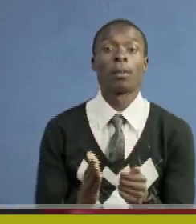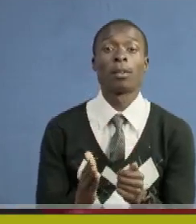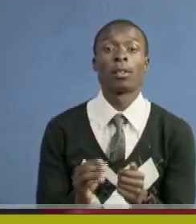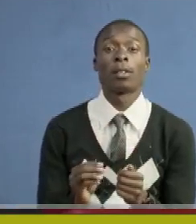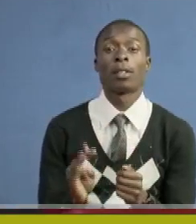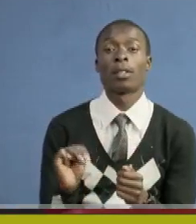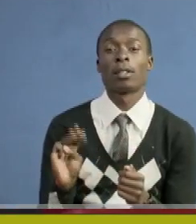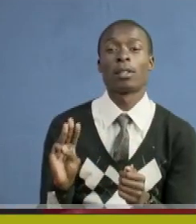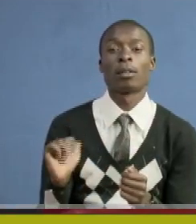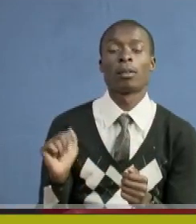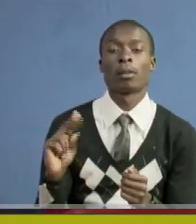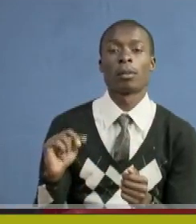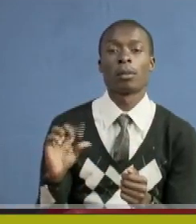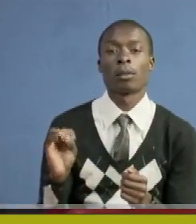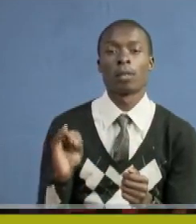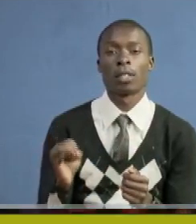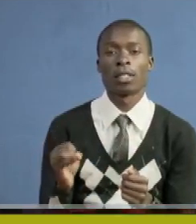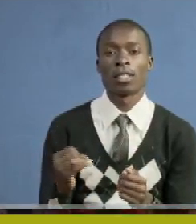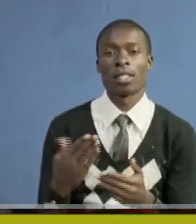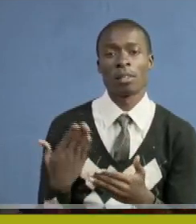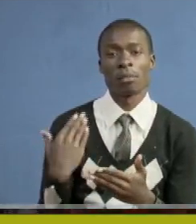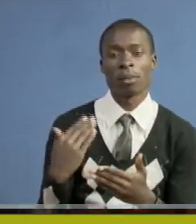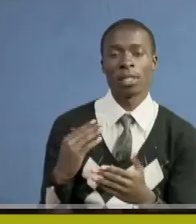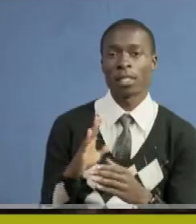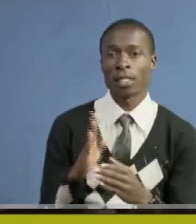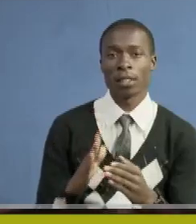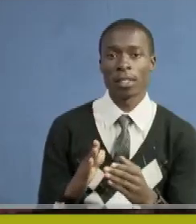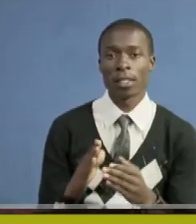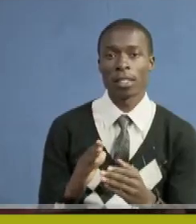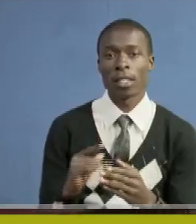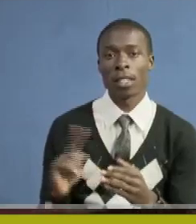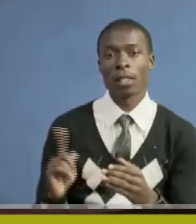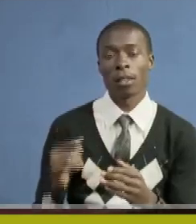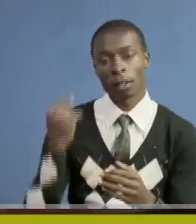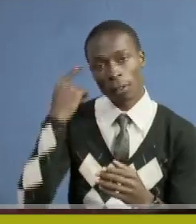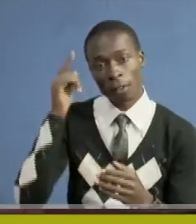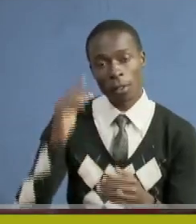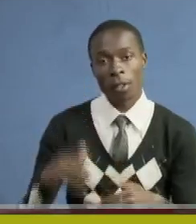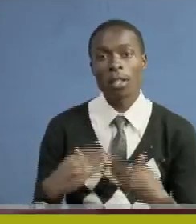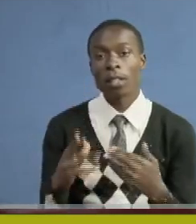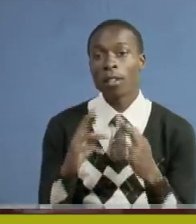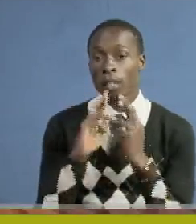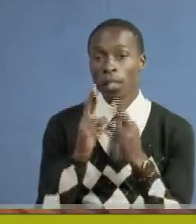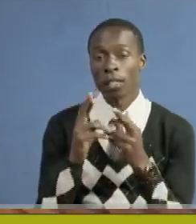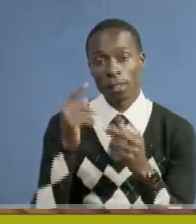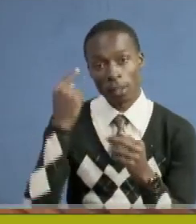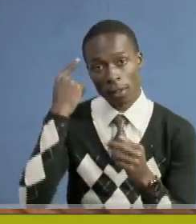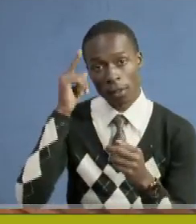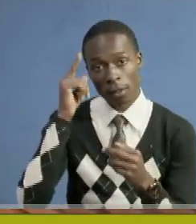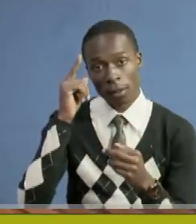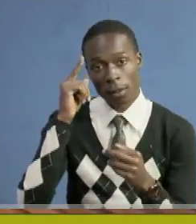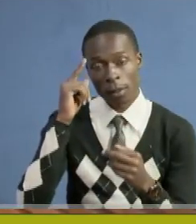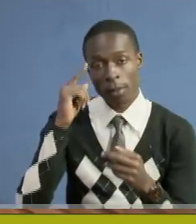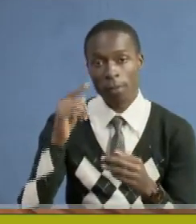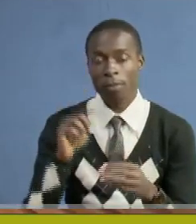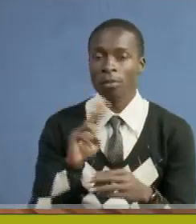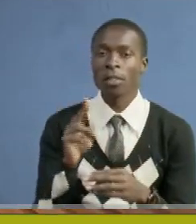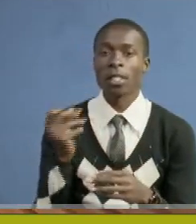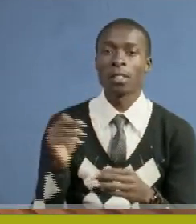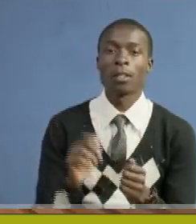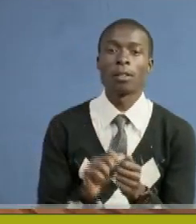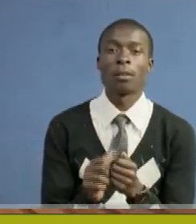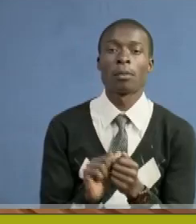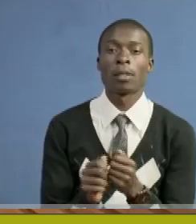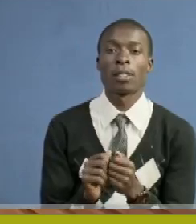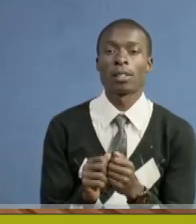Kiunjuri hakusalia nyuma katika kusafisha jina lake na wizara yake kwa kutoa sababu za uagizaji huo na matumizi ya mahindi hayo ambayo bora